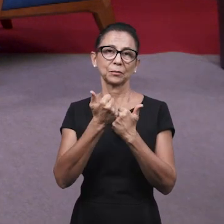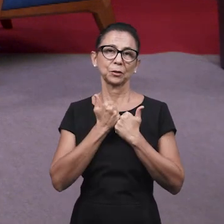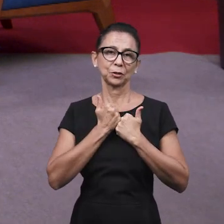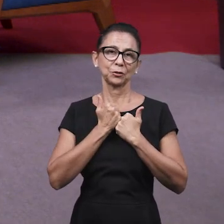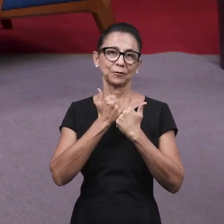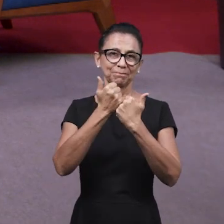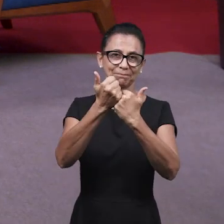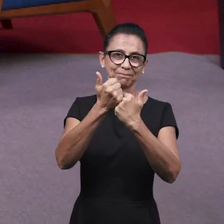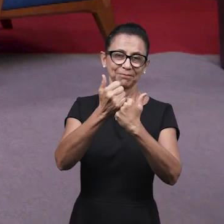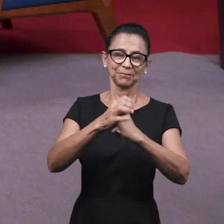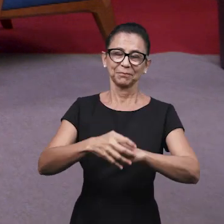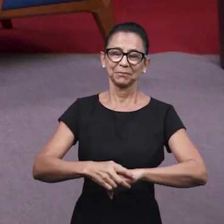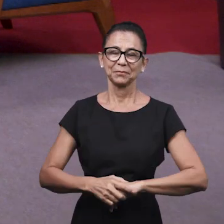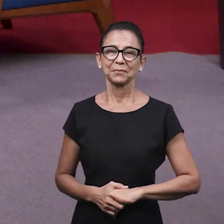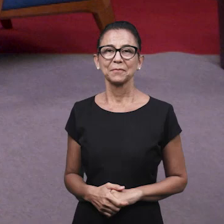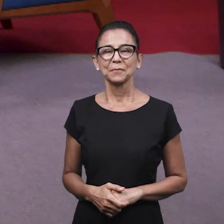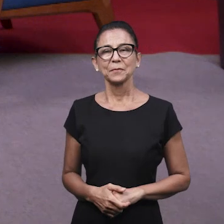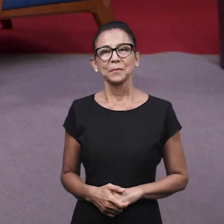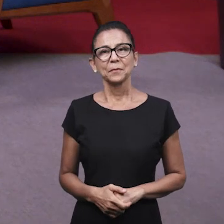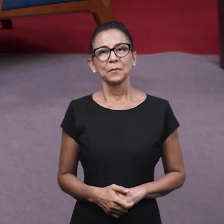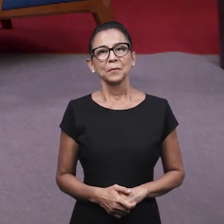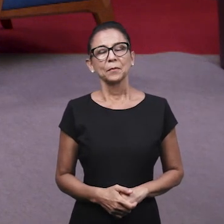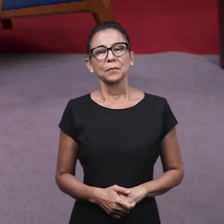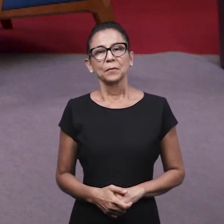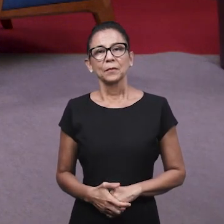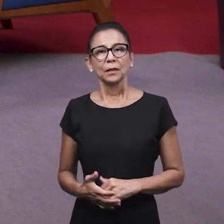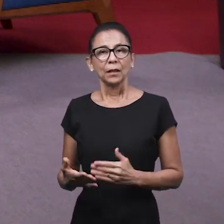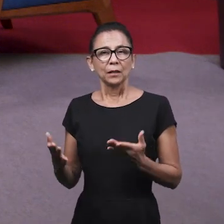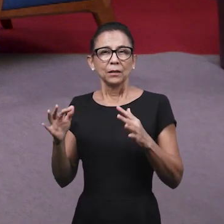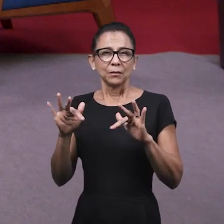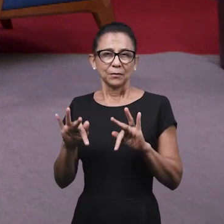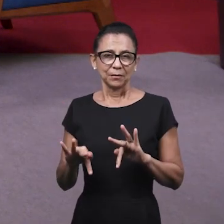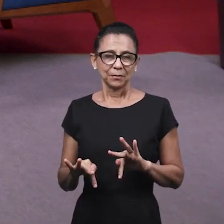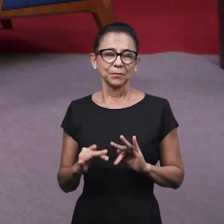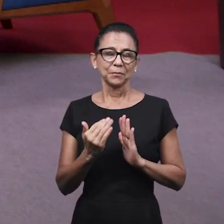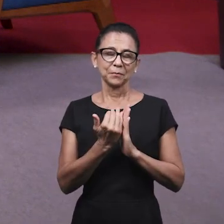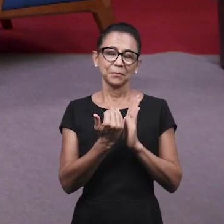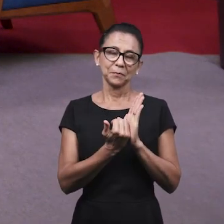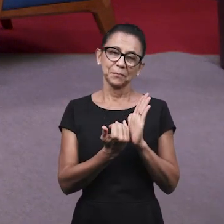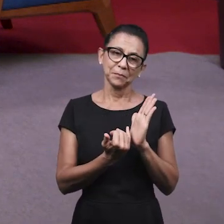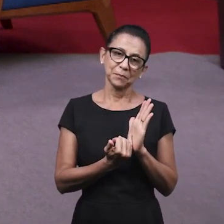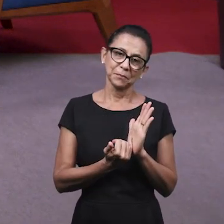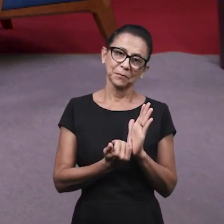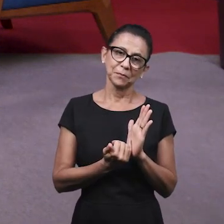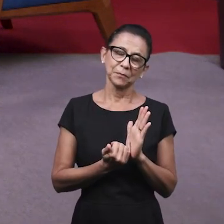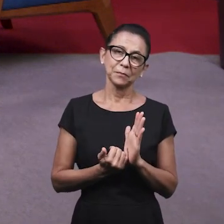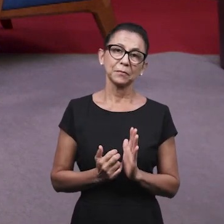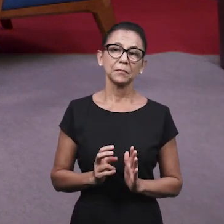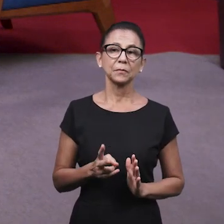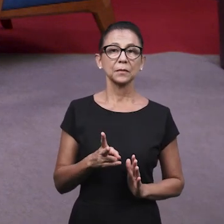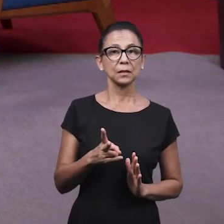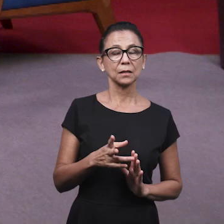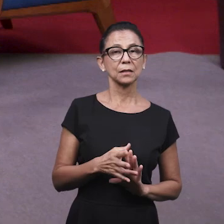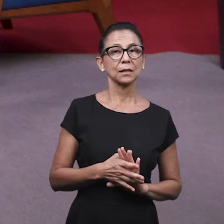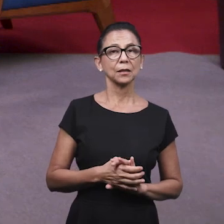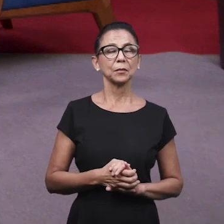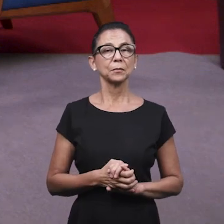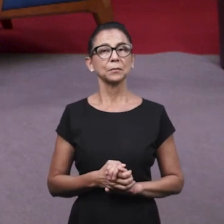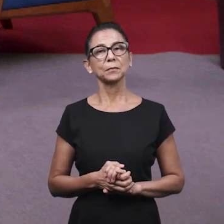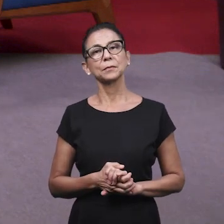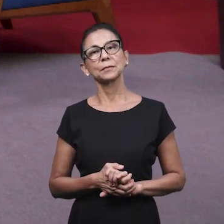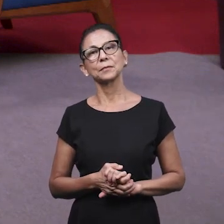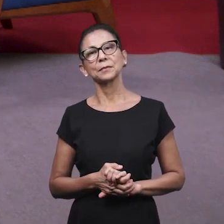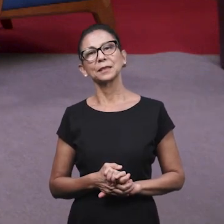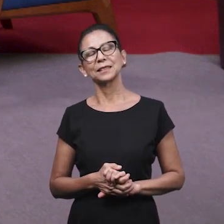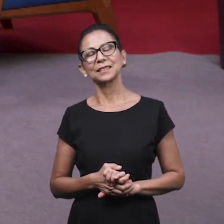fin, on travaille avec notre public, les personnes qui nous assistent avec une parole dirigée à